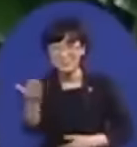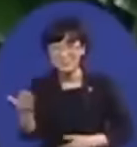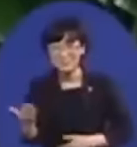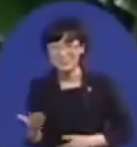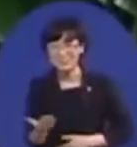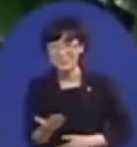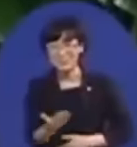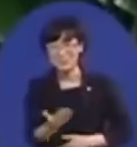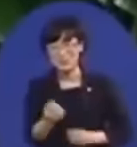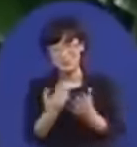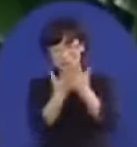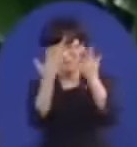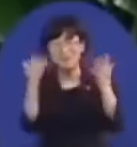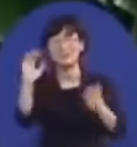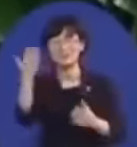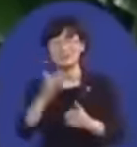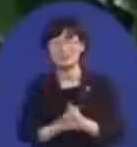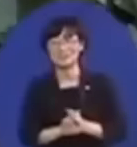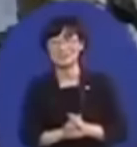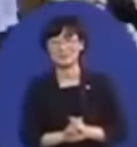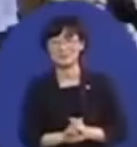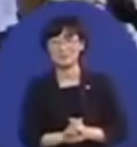달빛을 비추는 것입니다.